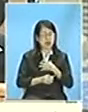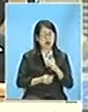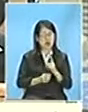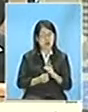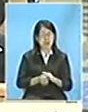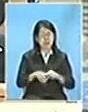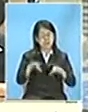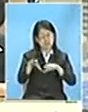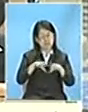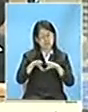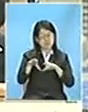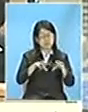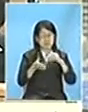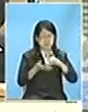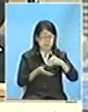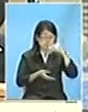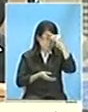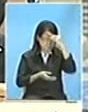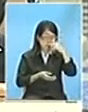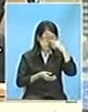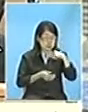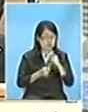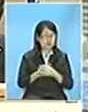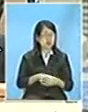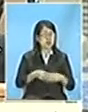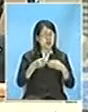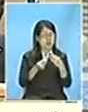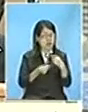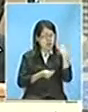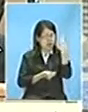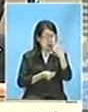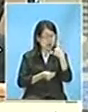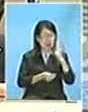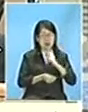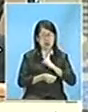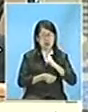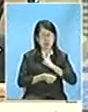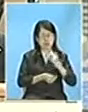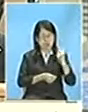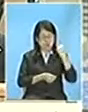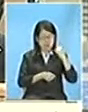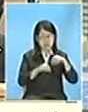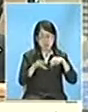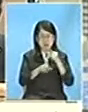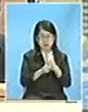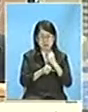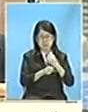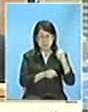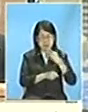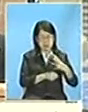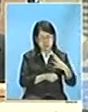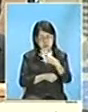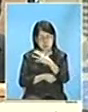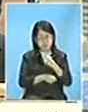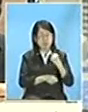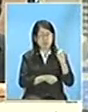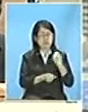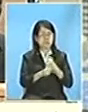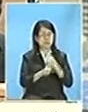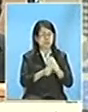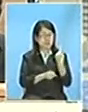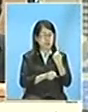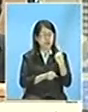าของไทยเนี่ยให้เป็นเอกภาพคือมีหน่วยงานกำกับดูแลเนี่ยเพียงหน่วยงานเดียวคือกระทรวงศึกษาธิการนะในสมั